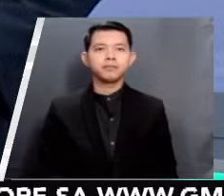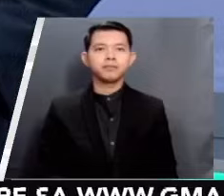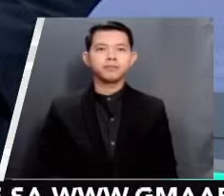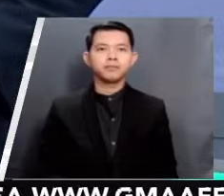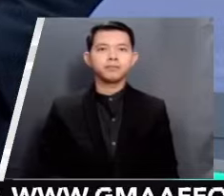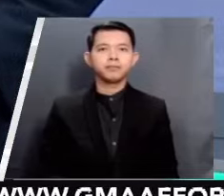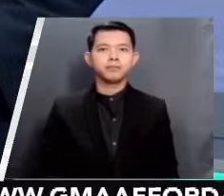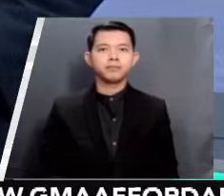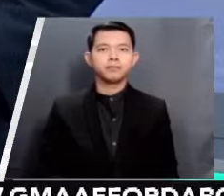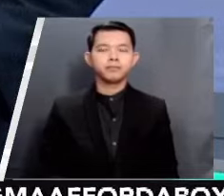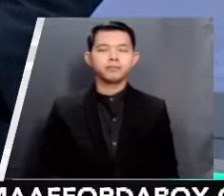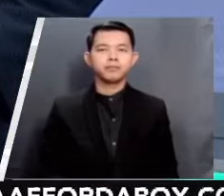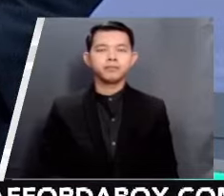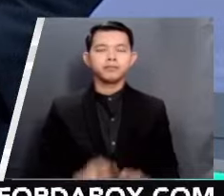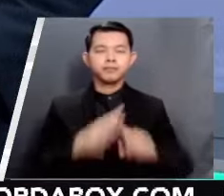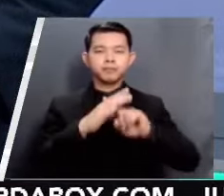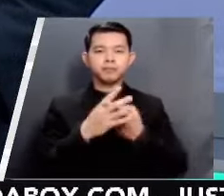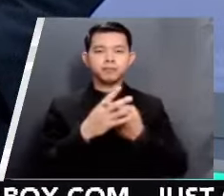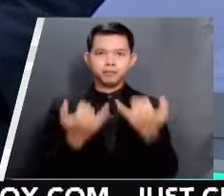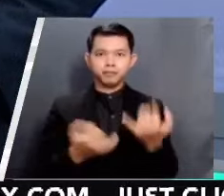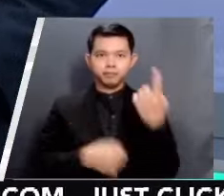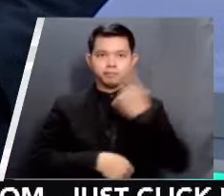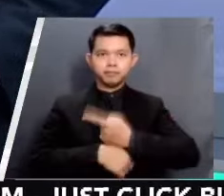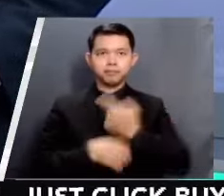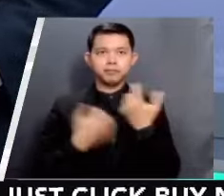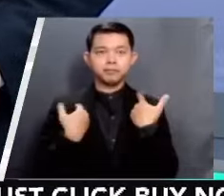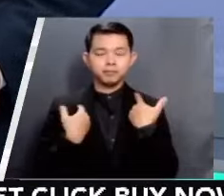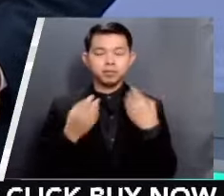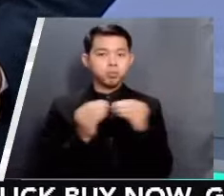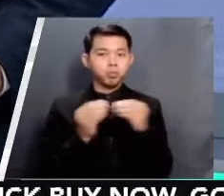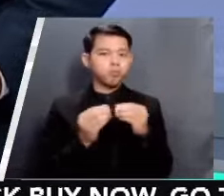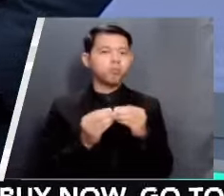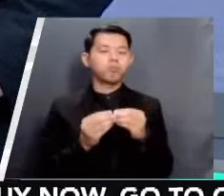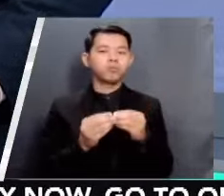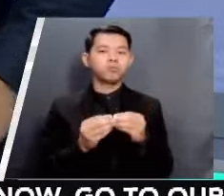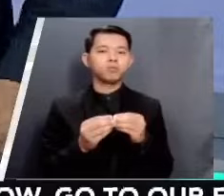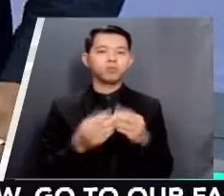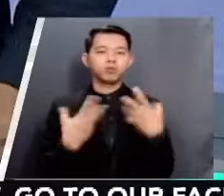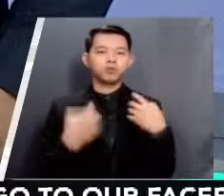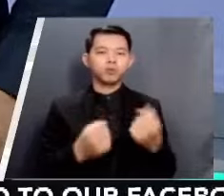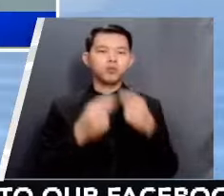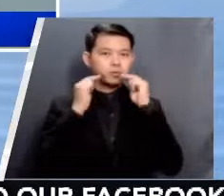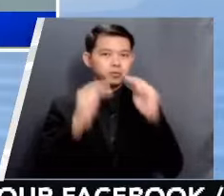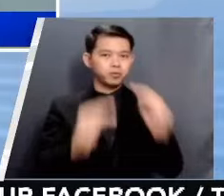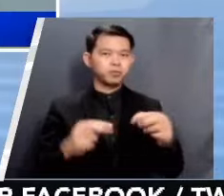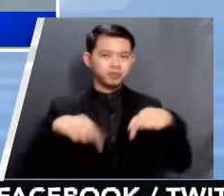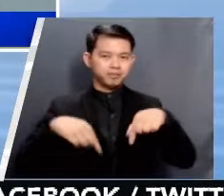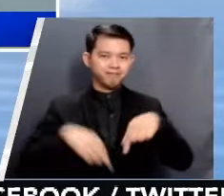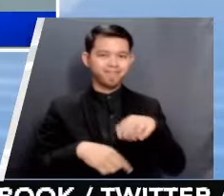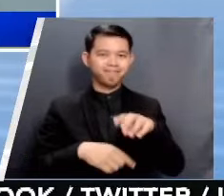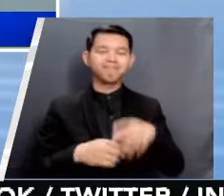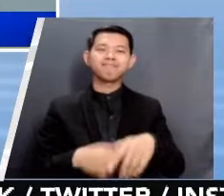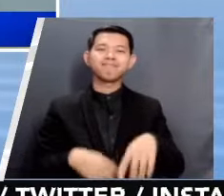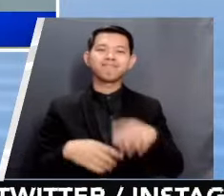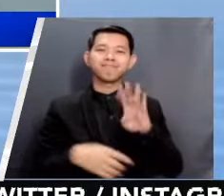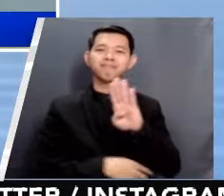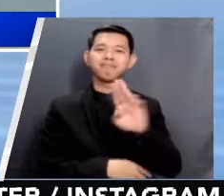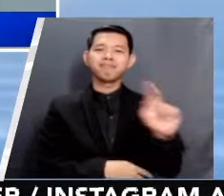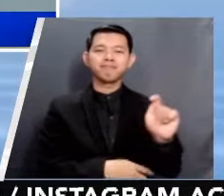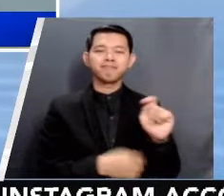Simula po ngayong araw, mas pinalakas at mas pinalawak ang ating balitaan dito sa Balitang Hali. Makakasama na rin natin ang Regional